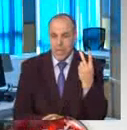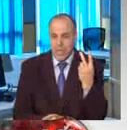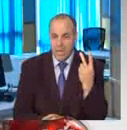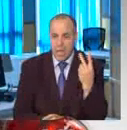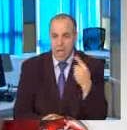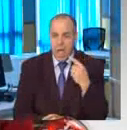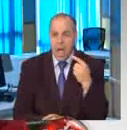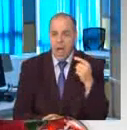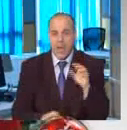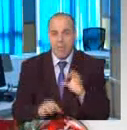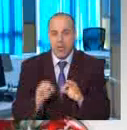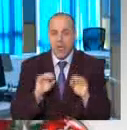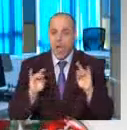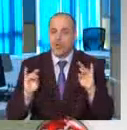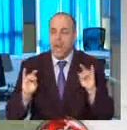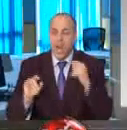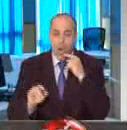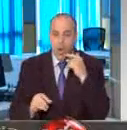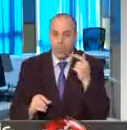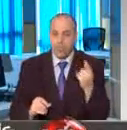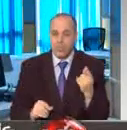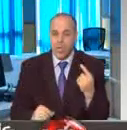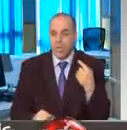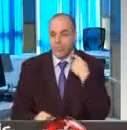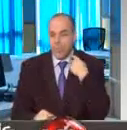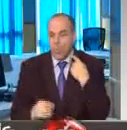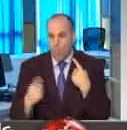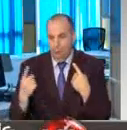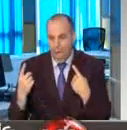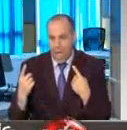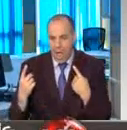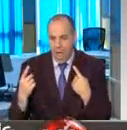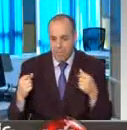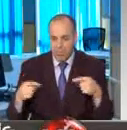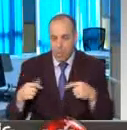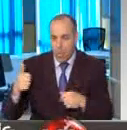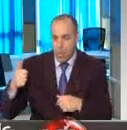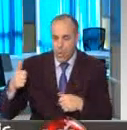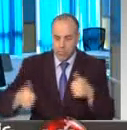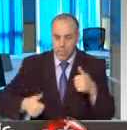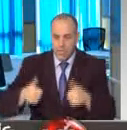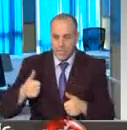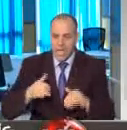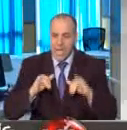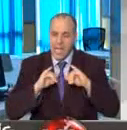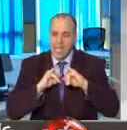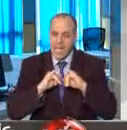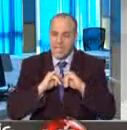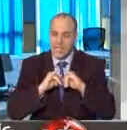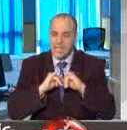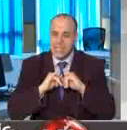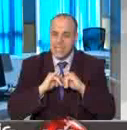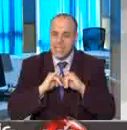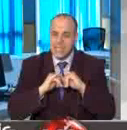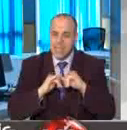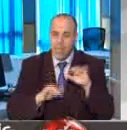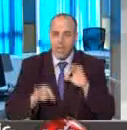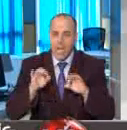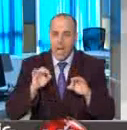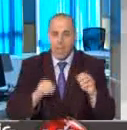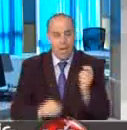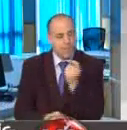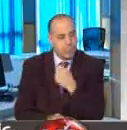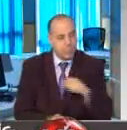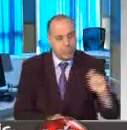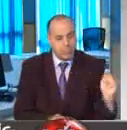على منتخب أستراليا مقابل هزيمة واحدة في الجولة الأولى لمنافسات كأس ديفيس لمنتخبات كرة